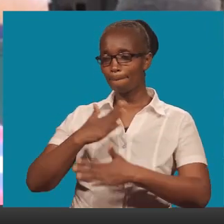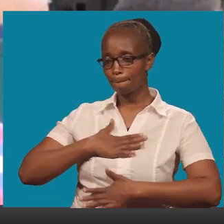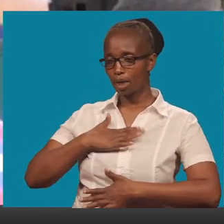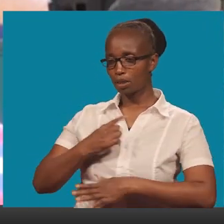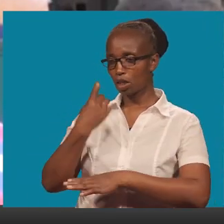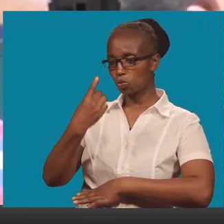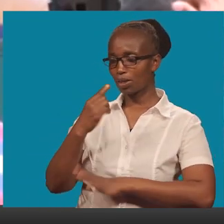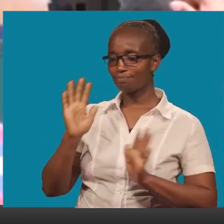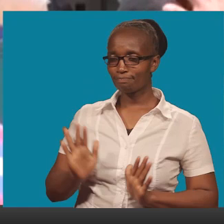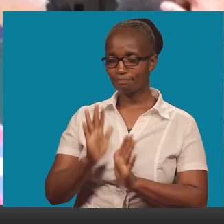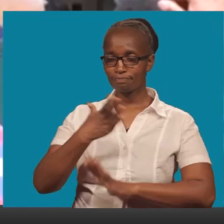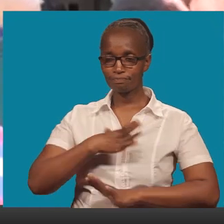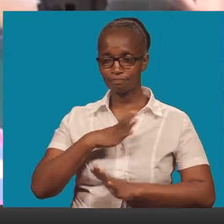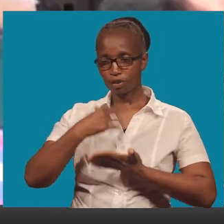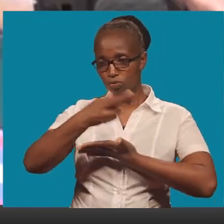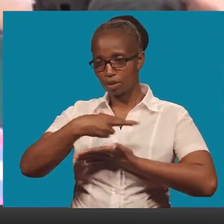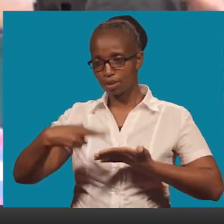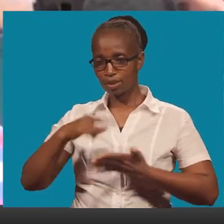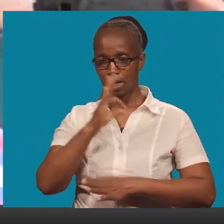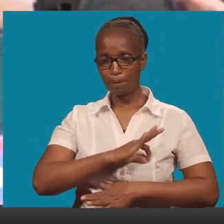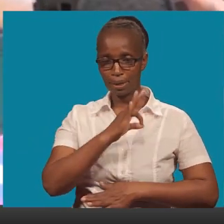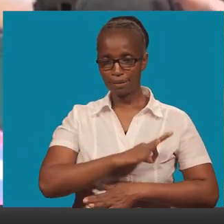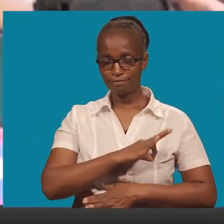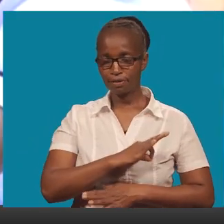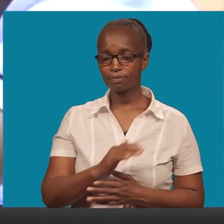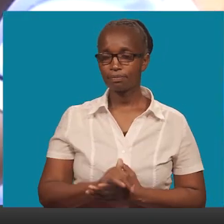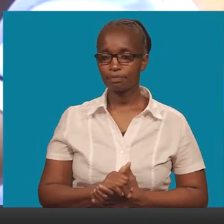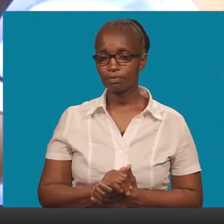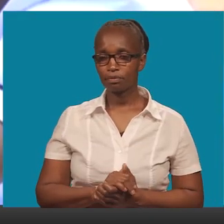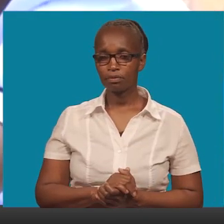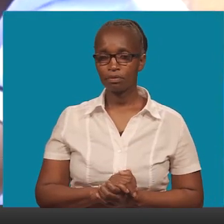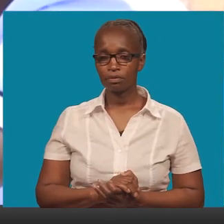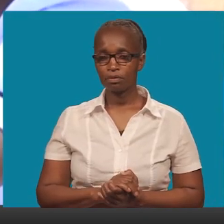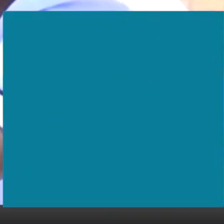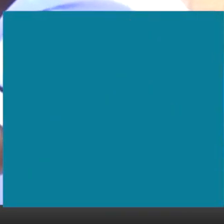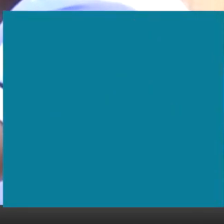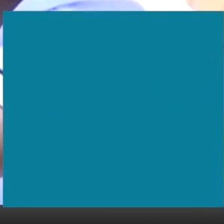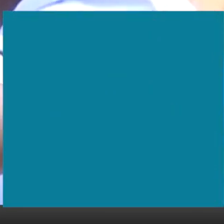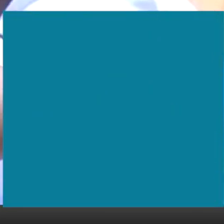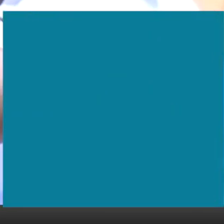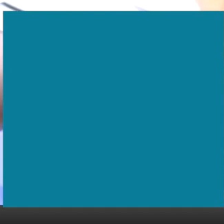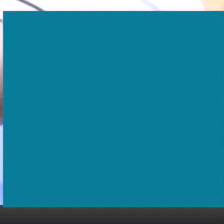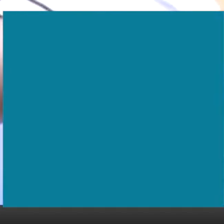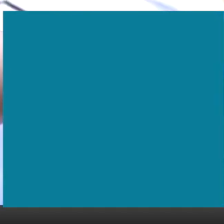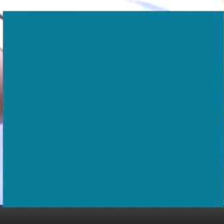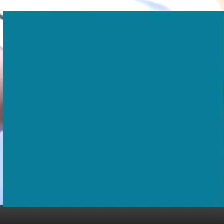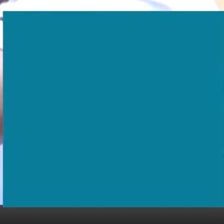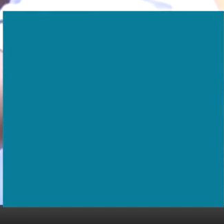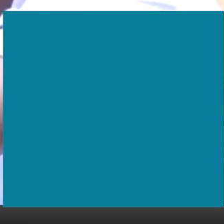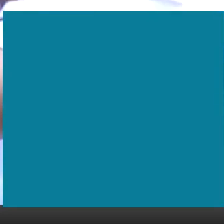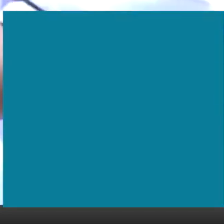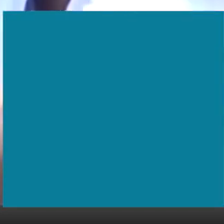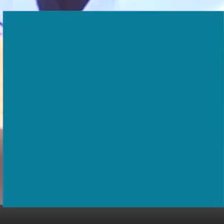watu wajiandikishe ili wafaidike kama venye nimefaidika. Ruth Nanu, Undugu TV.